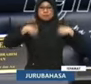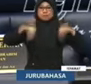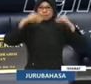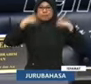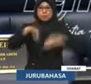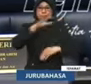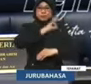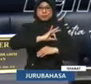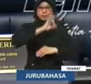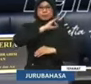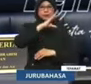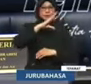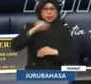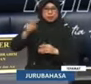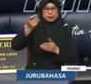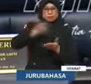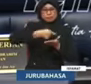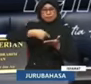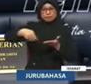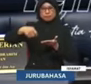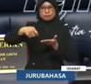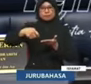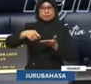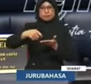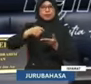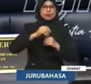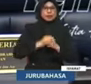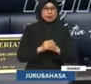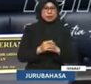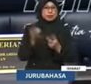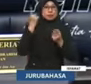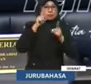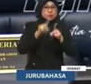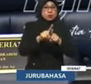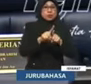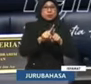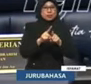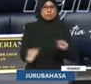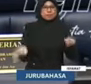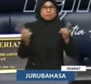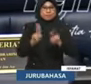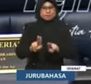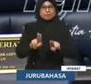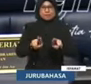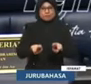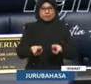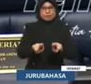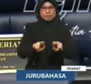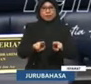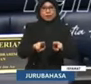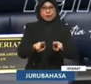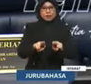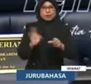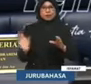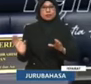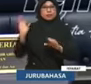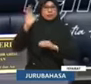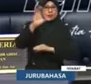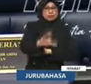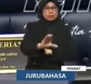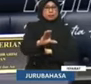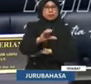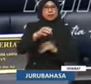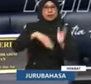jualan di samping itu beberapa sesi menandatangani merendam kesepahaman juga berlaku di sepanjang mahal 2022 melibatkan nilai peleburan